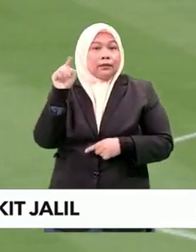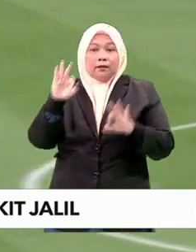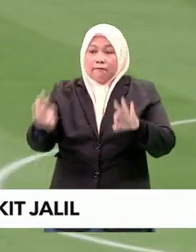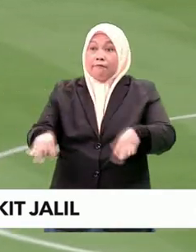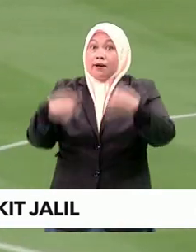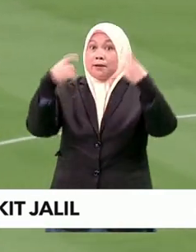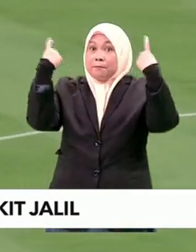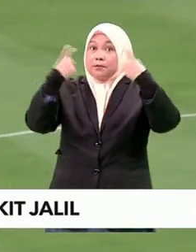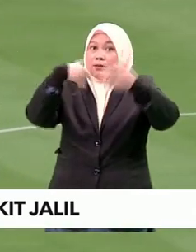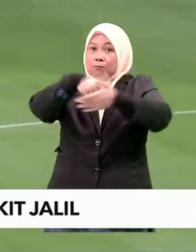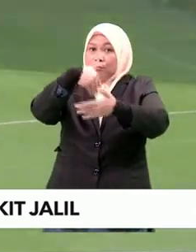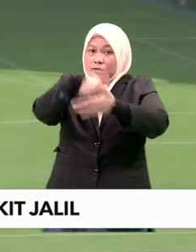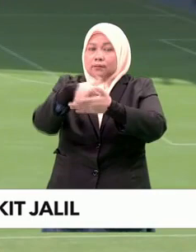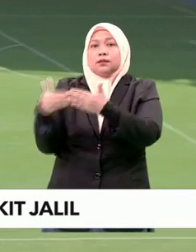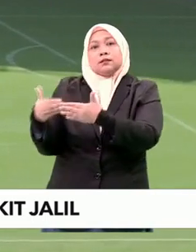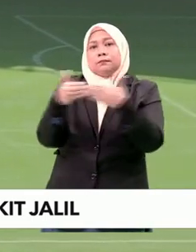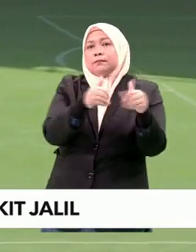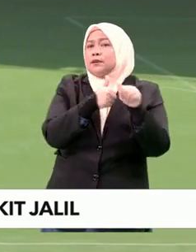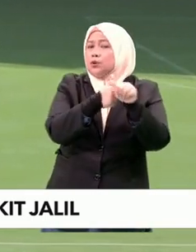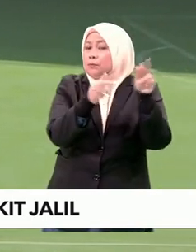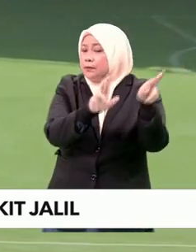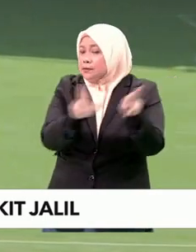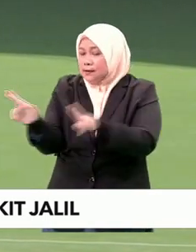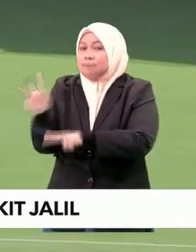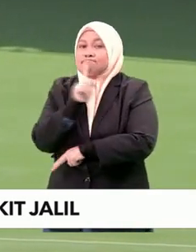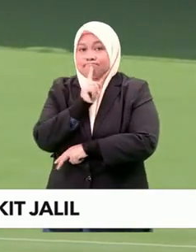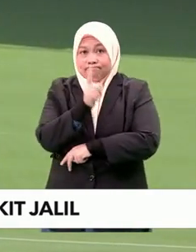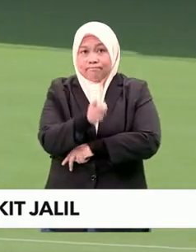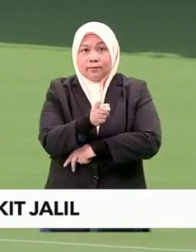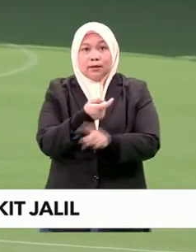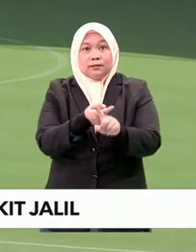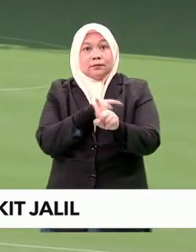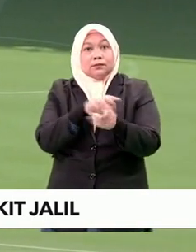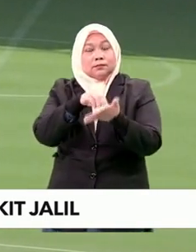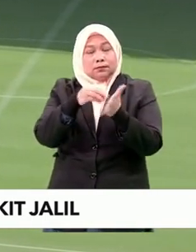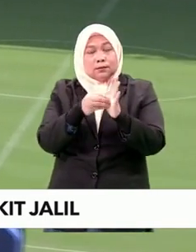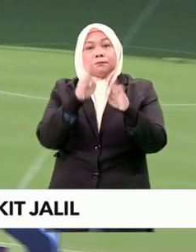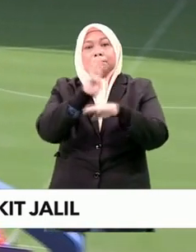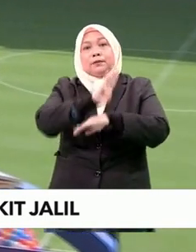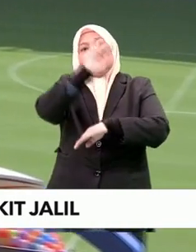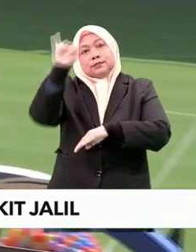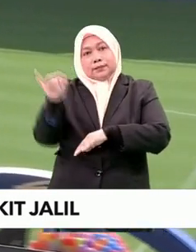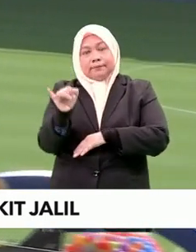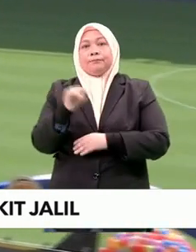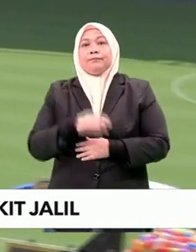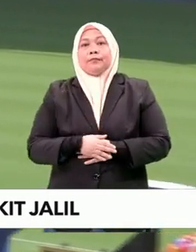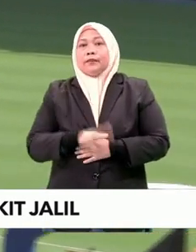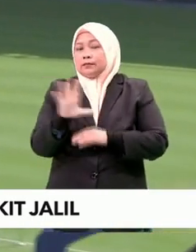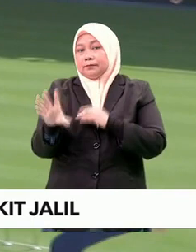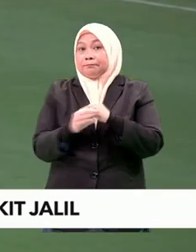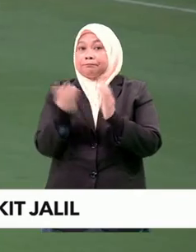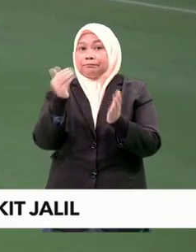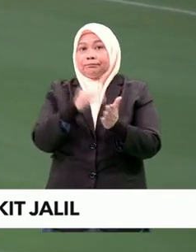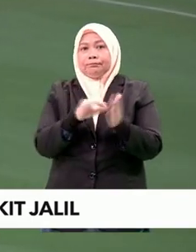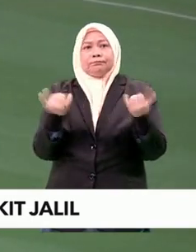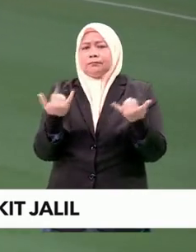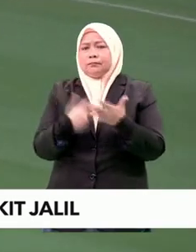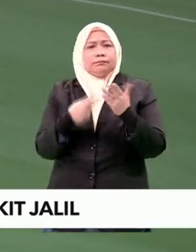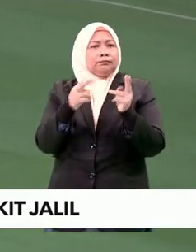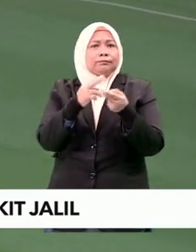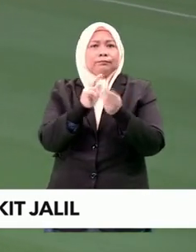pesta bola Merdeka akan diteruskan mengikut perancangan asal iaitu di stadium nasional Bukit Jalil tambah beliau setakat ini tiada sebarang